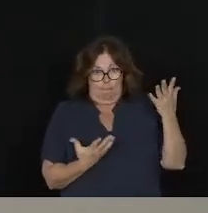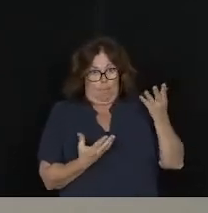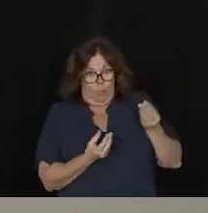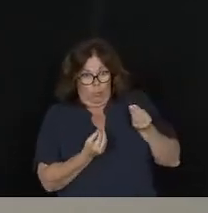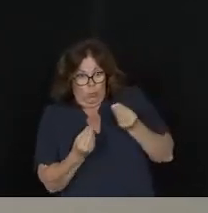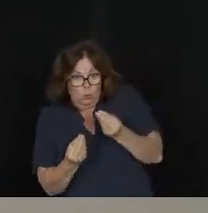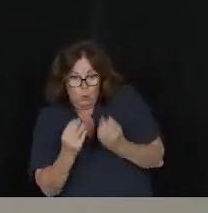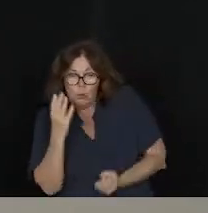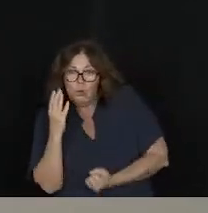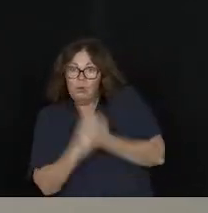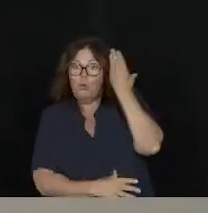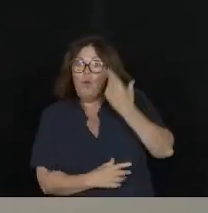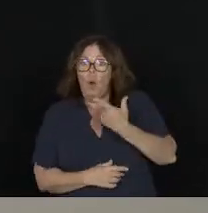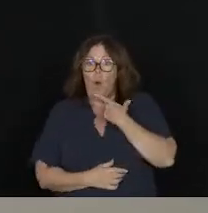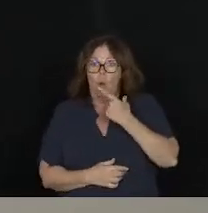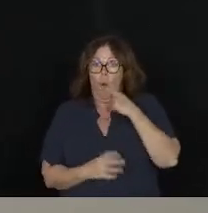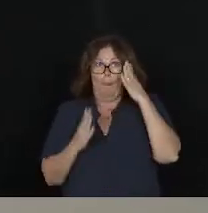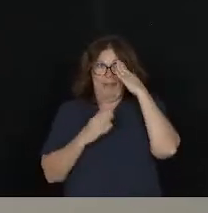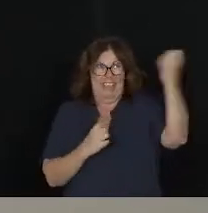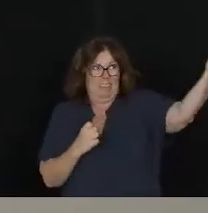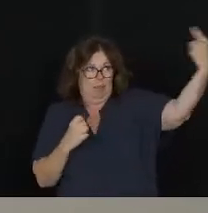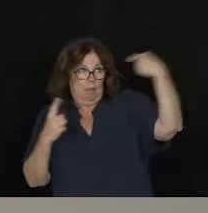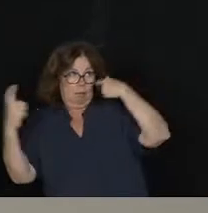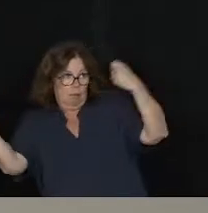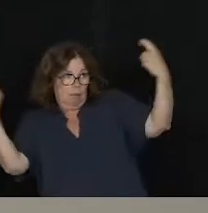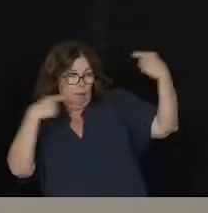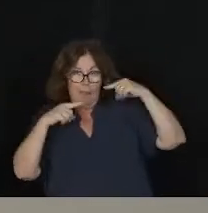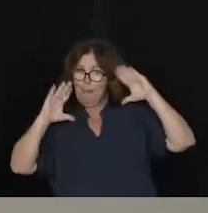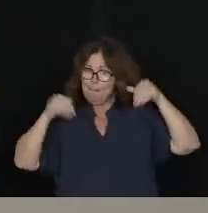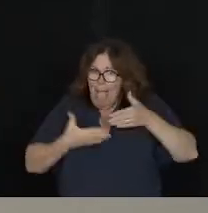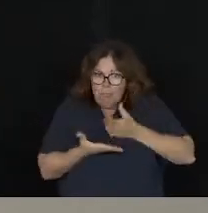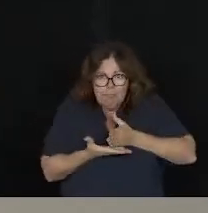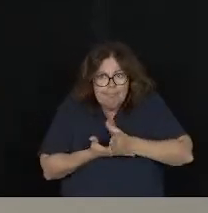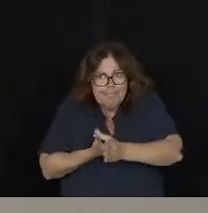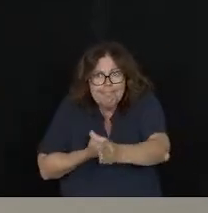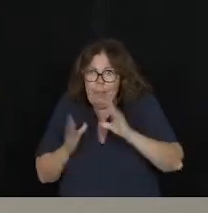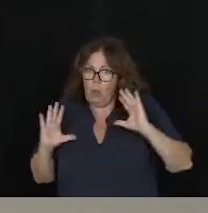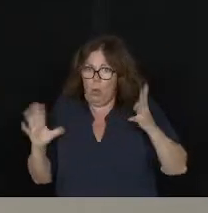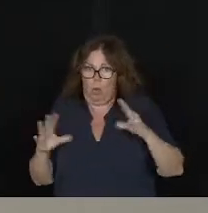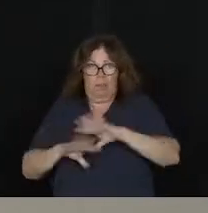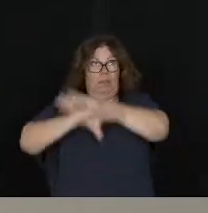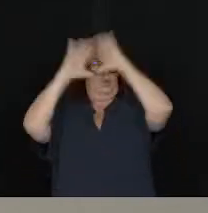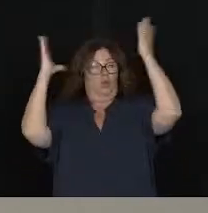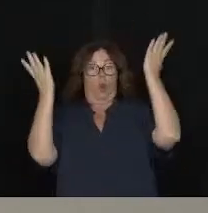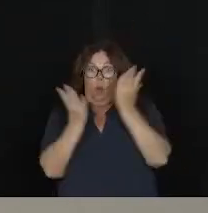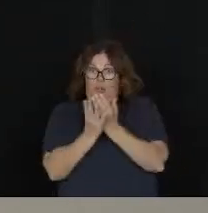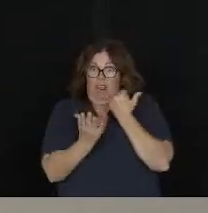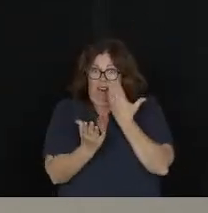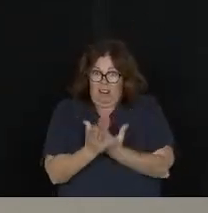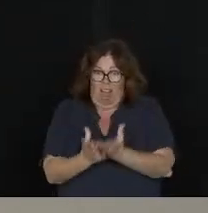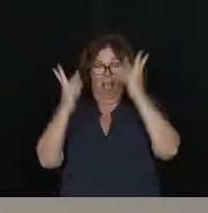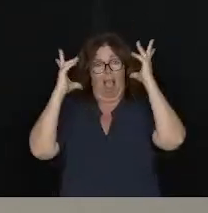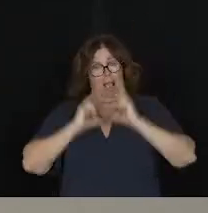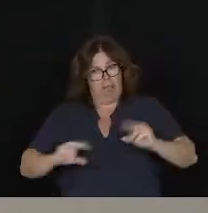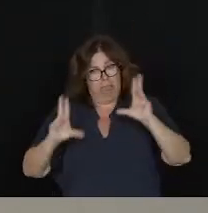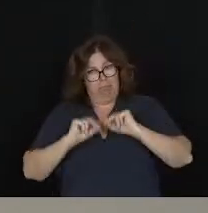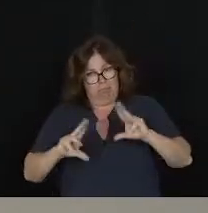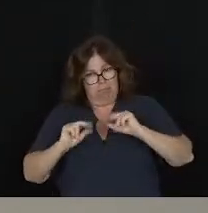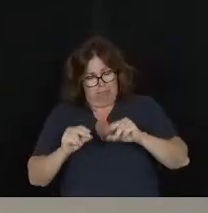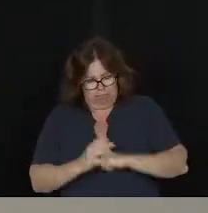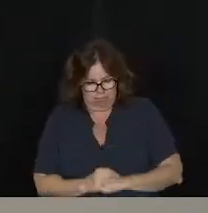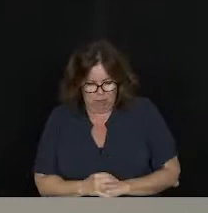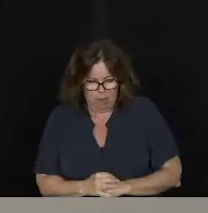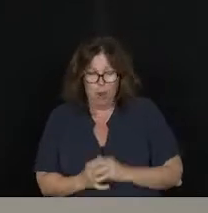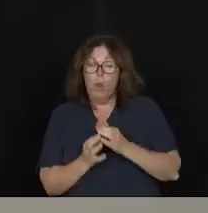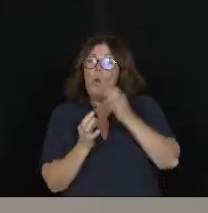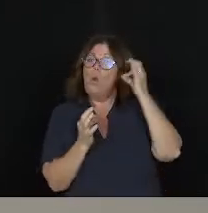à faire progresser des groupes d'infanterie sous le feu, et qui va essayer de, d'apprendre tout ça. La conclusion de tout ça, si vous voulez, c'est de dire